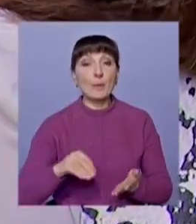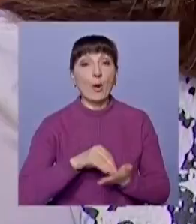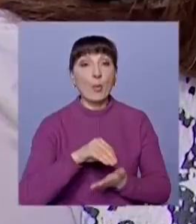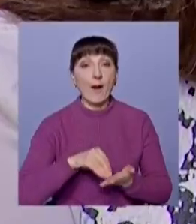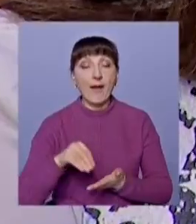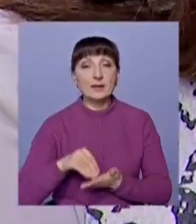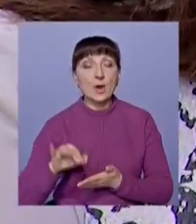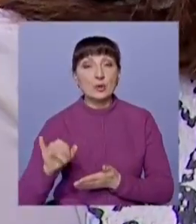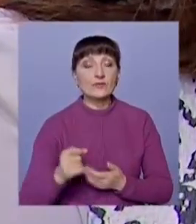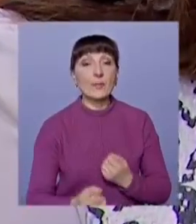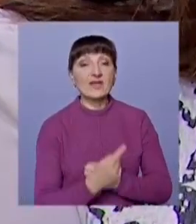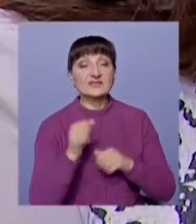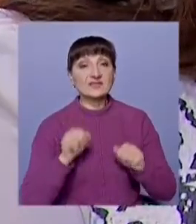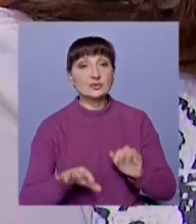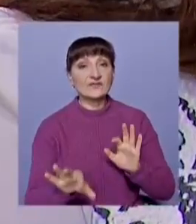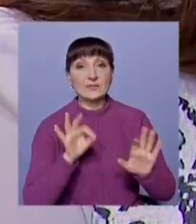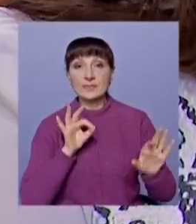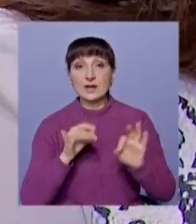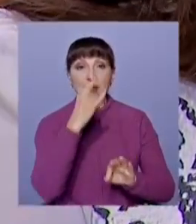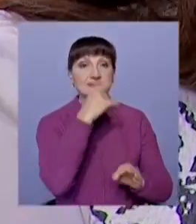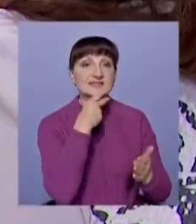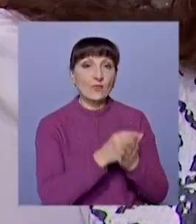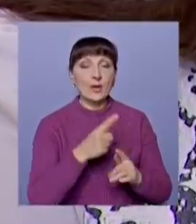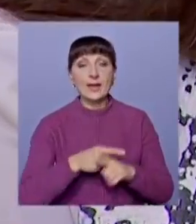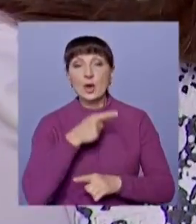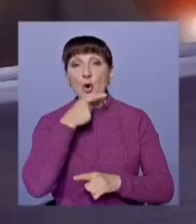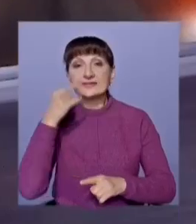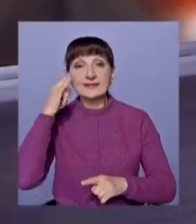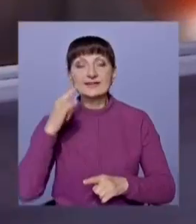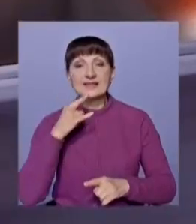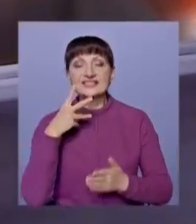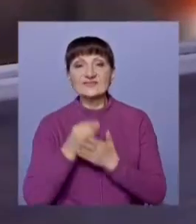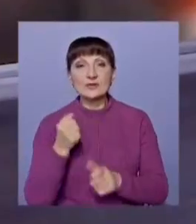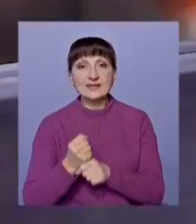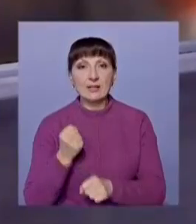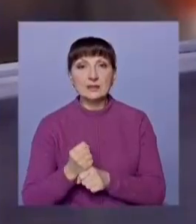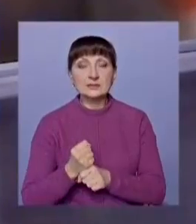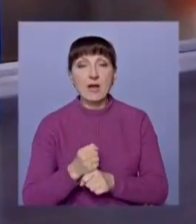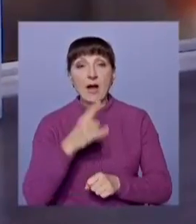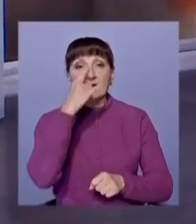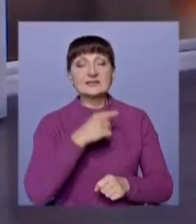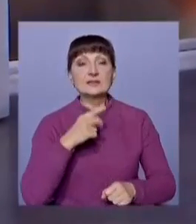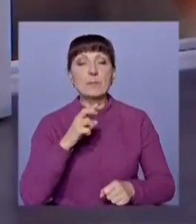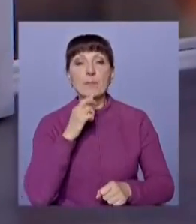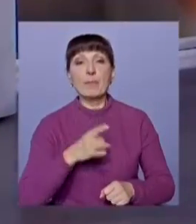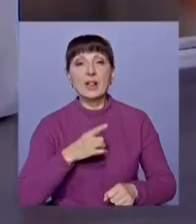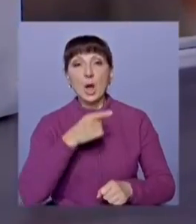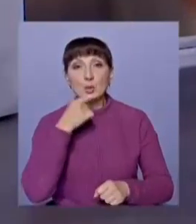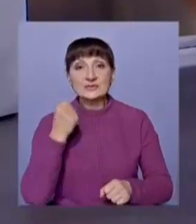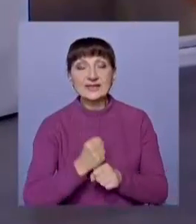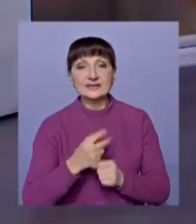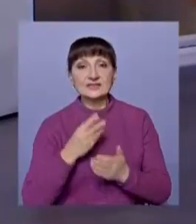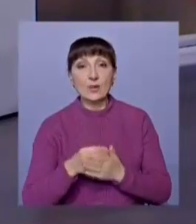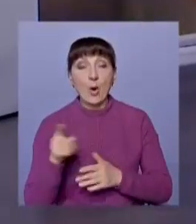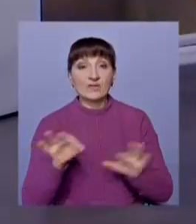покупатель, у которого появится возможность выбирать казахстанский или российско-казахстанский продукт, казахстанско-белорусский продукт, вот он будет,